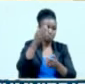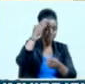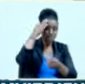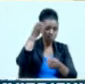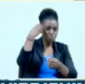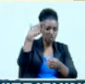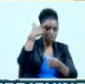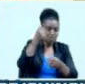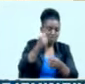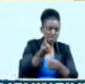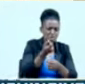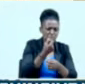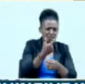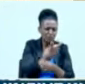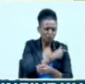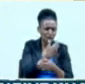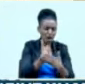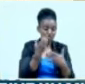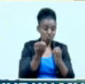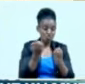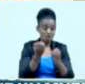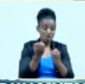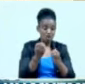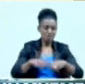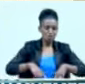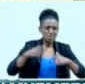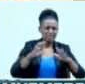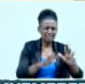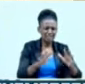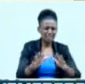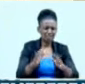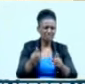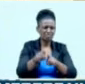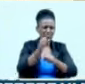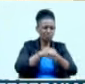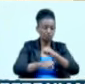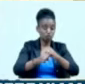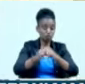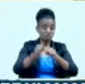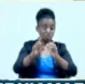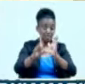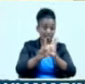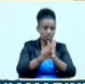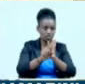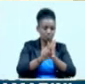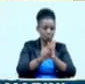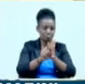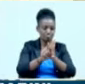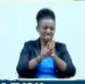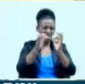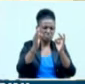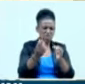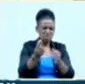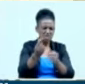ubu nta muti nta n'urukingo biraboneka abuzima bwakomeje kuzamba yewe no gushyira mu bikorwa amategeko. Rero kuba hari ibintu